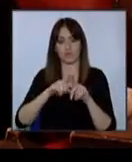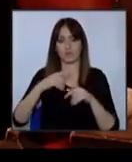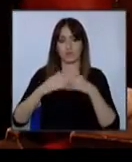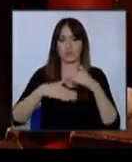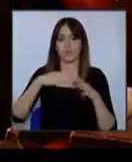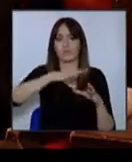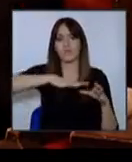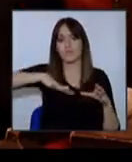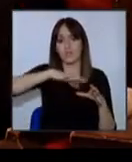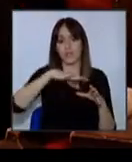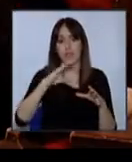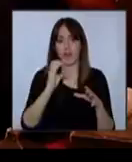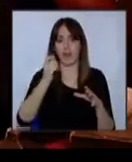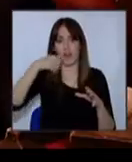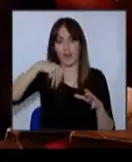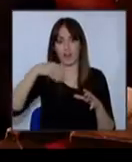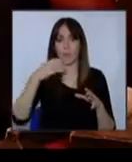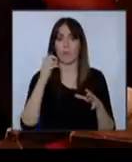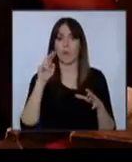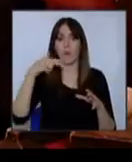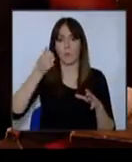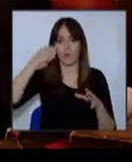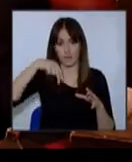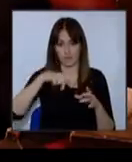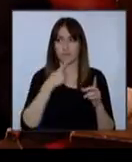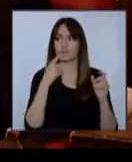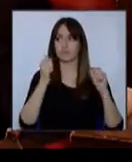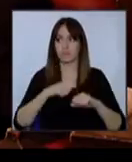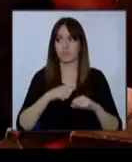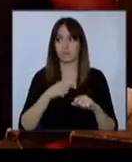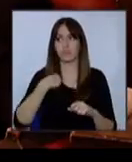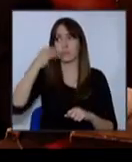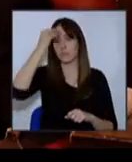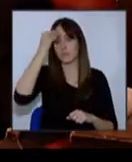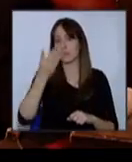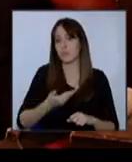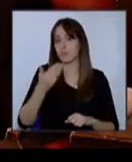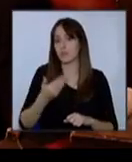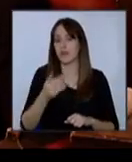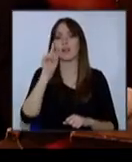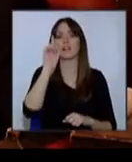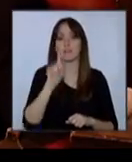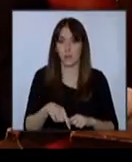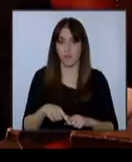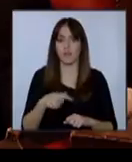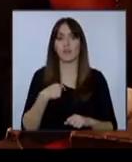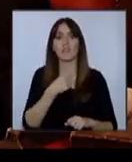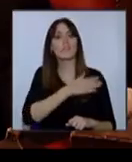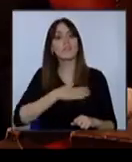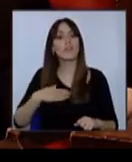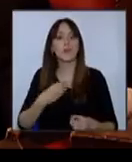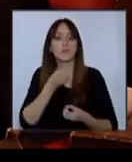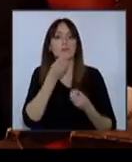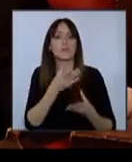dit aquí, a cost zero, que això és una cosa, al nostre entendre, que és important. Al mateix temps, volem posar de manifest la